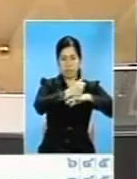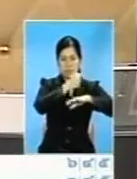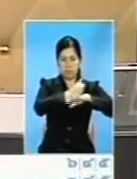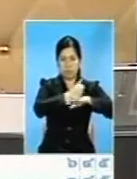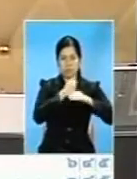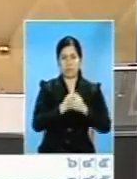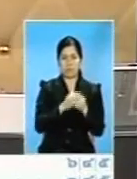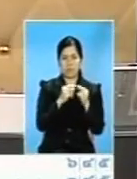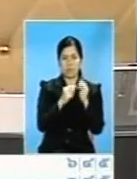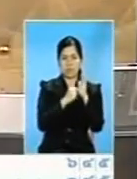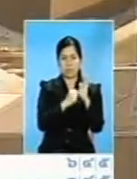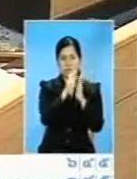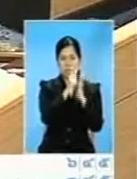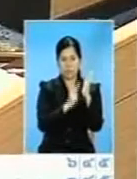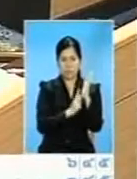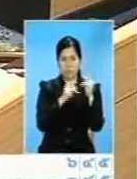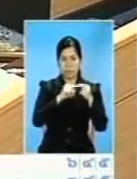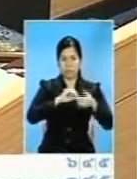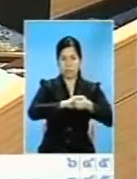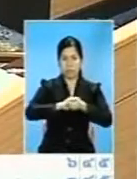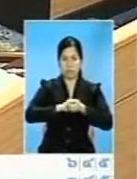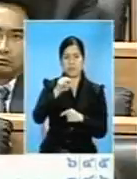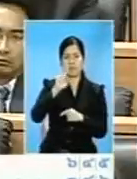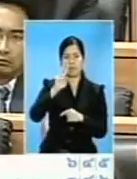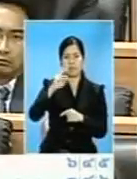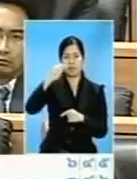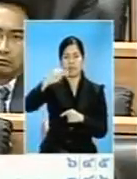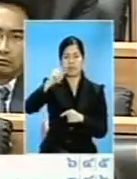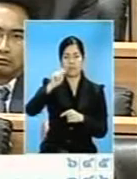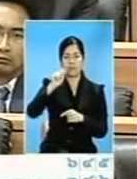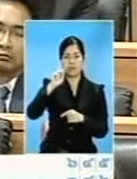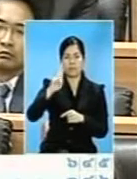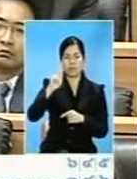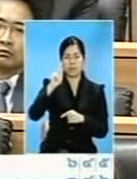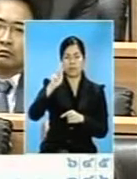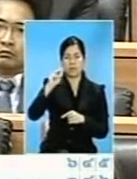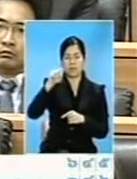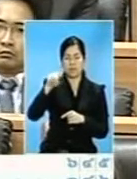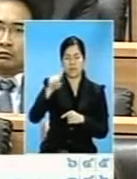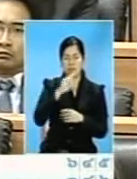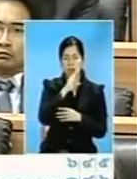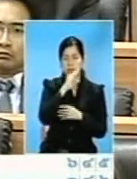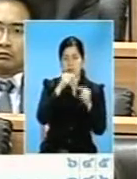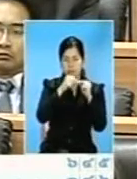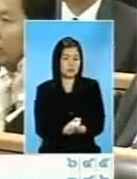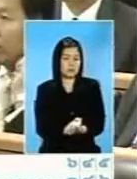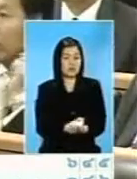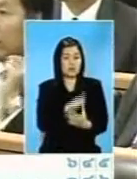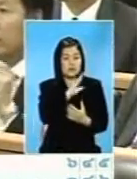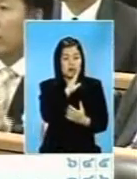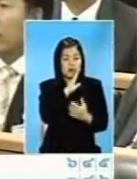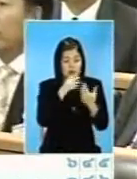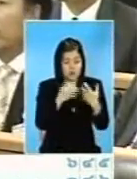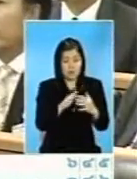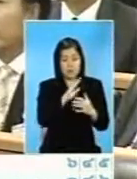นี่ยช่วงนี้เนี่ยยังไม่มีการประชุมกันแต่เมื่อมีการยื่นเรื่องมานะฮะก็มีการ